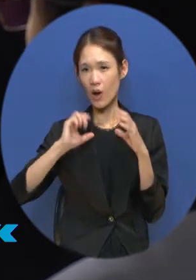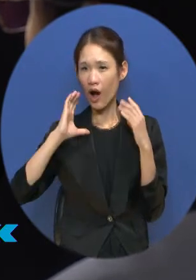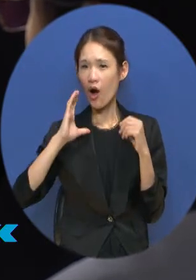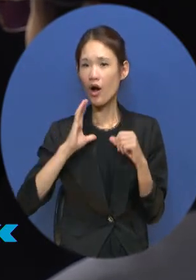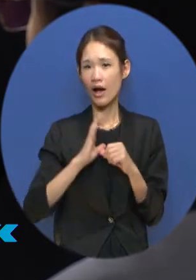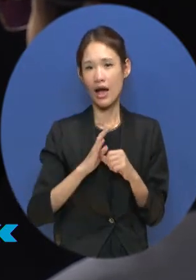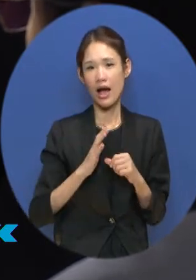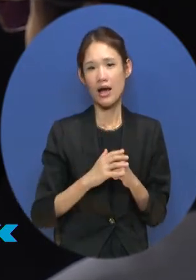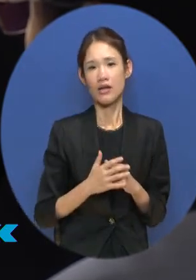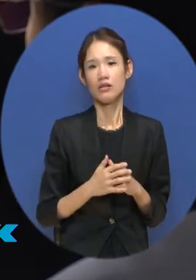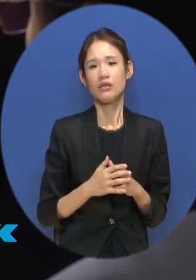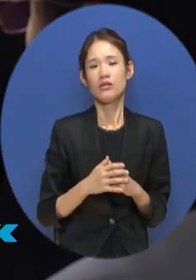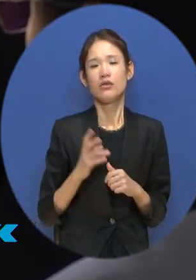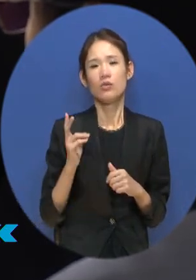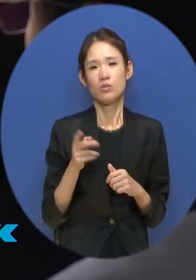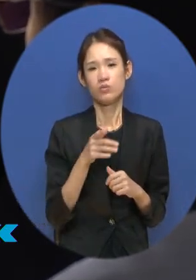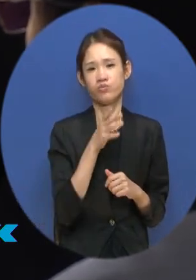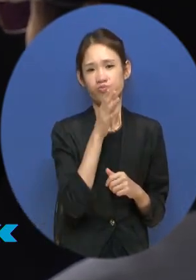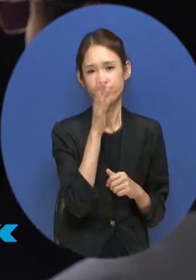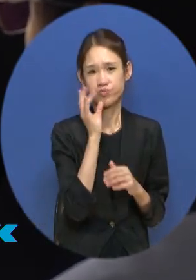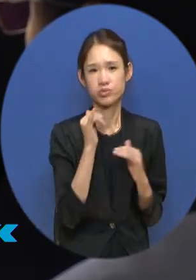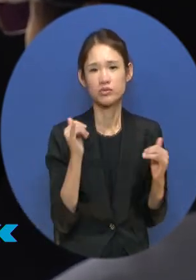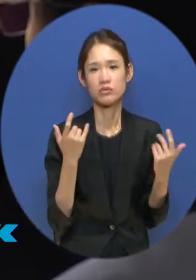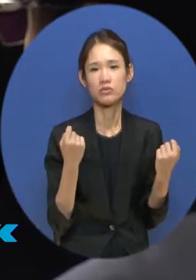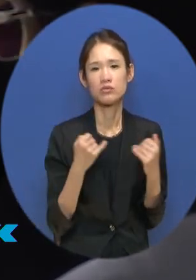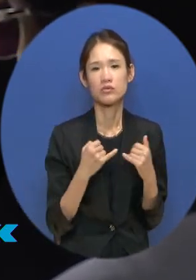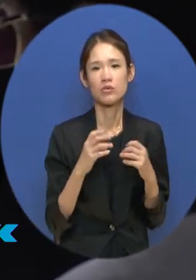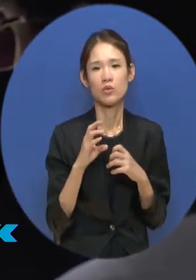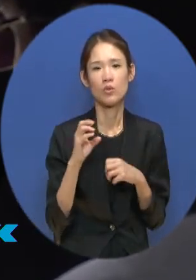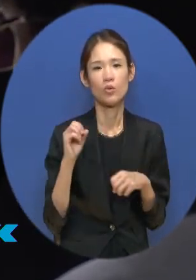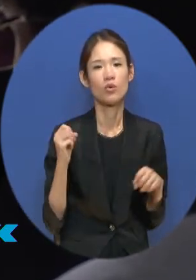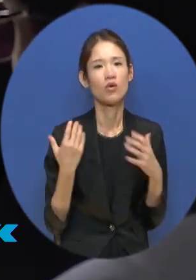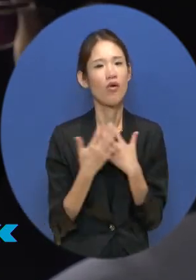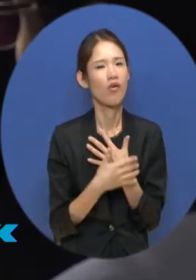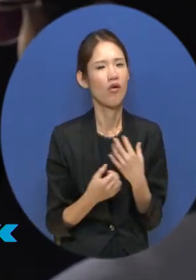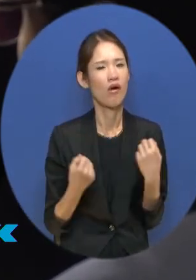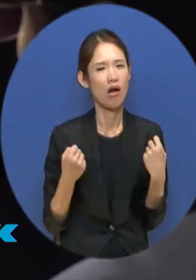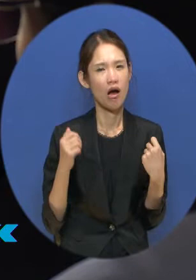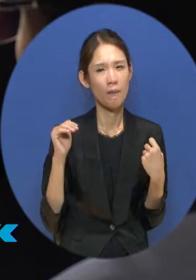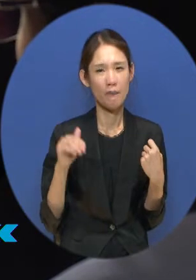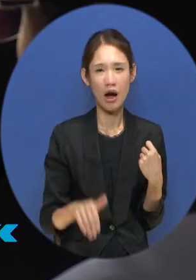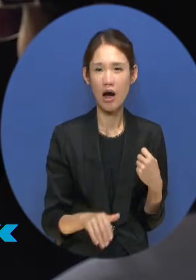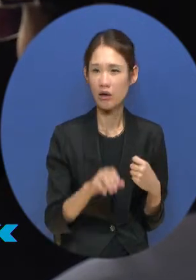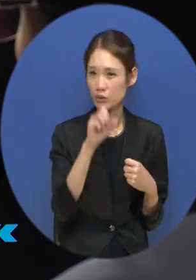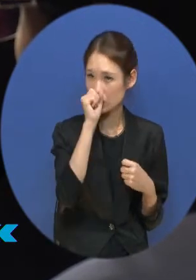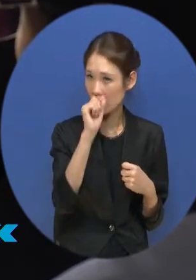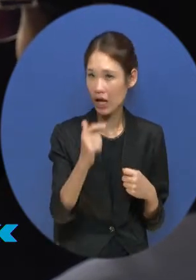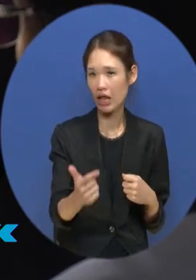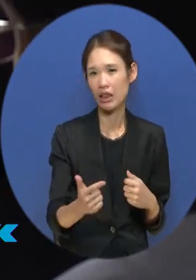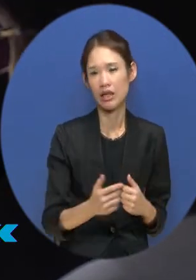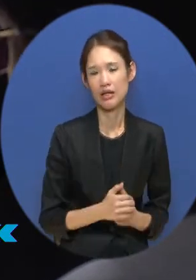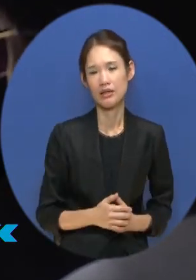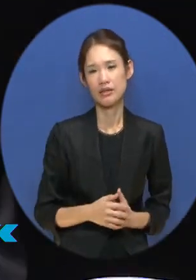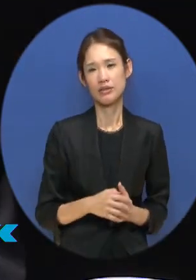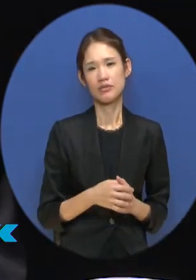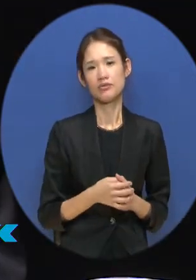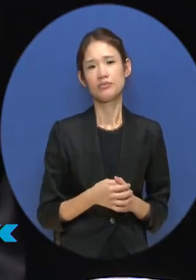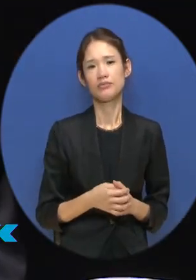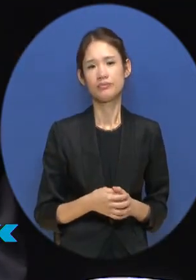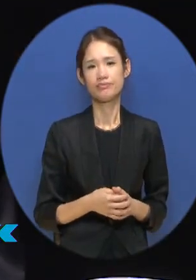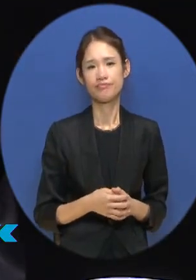어린아이들 또 혹시 이제 노약자들 그런 분들에게는 오히려 굉장히 건강상 안 좋을 것 같습니다. 네.